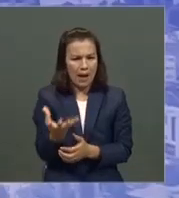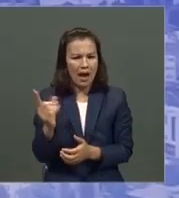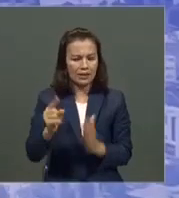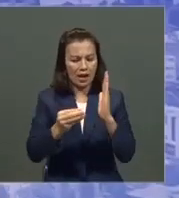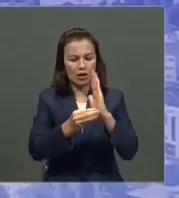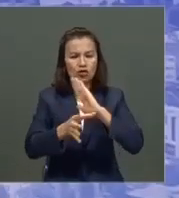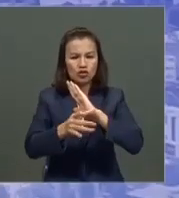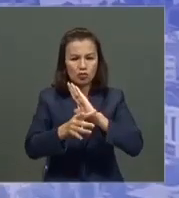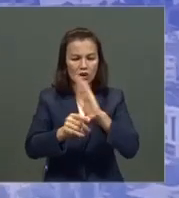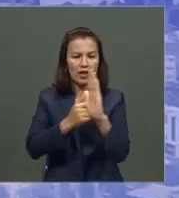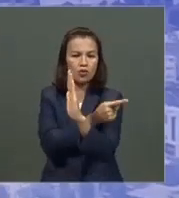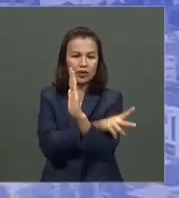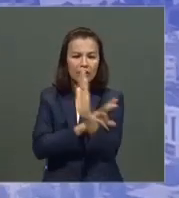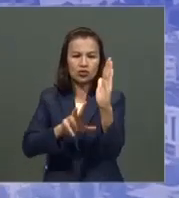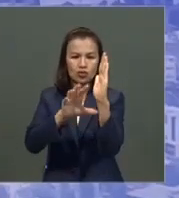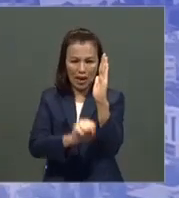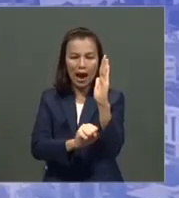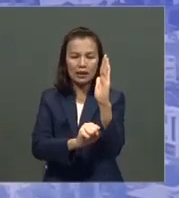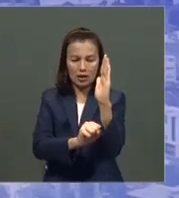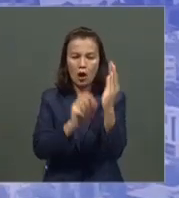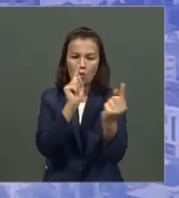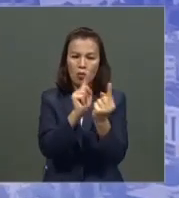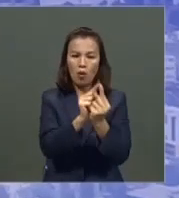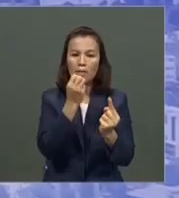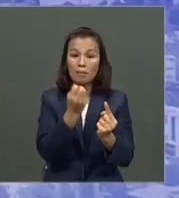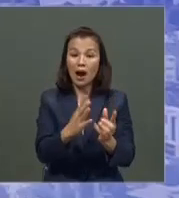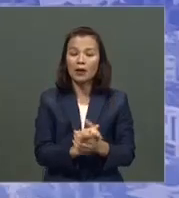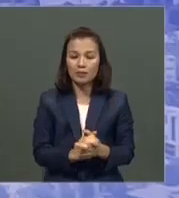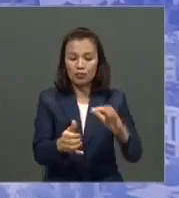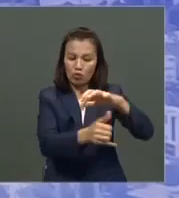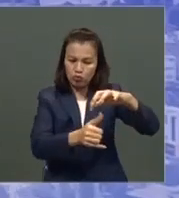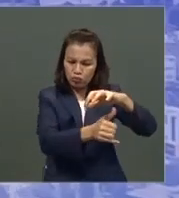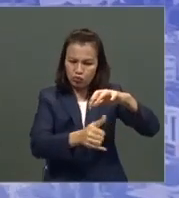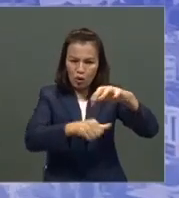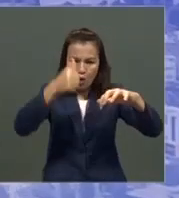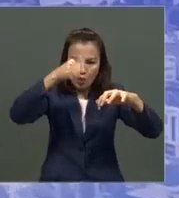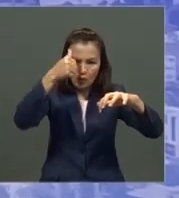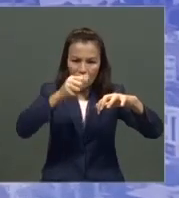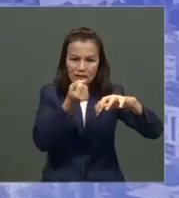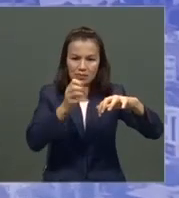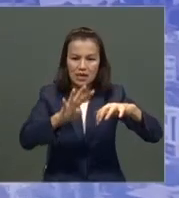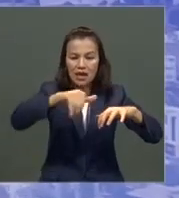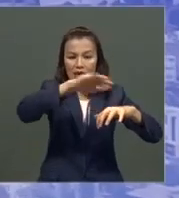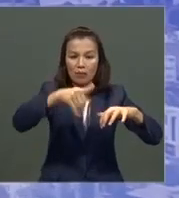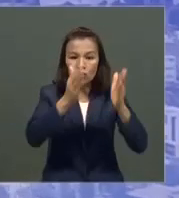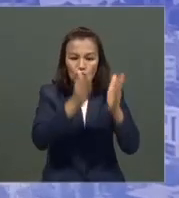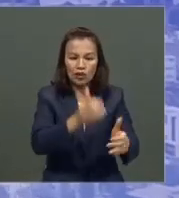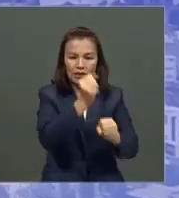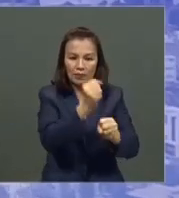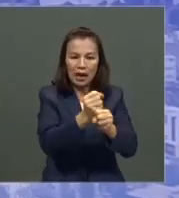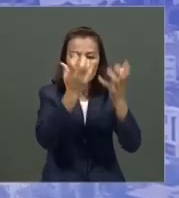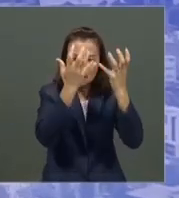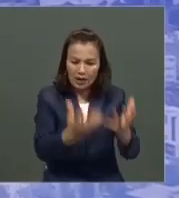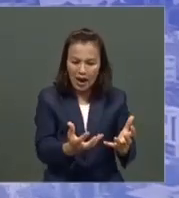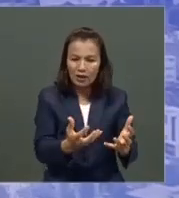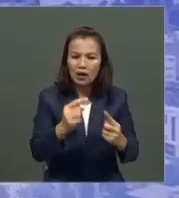บุรีภูเก็ตสุราษฎร์ธานีอย่างนี้เป็นต้นและอยากให้ท่านเห็นภาพว่าเจ้าหน้าที่หรือว่าบุคลากรเหล่านี้ทำงานหนักทั้งใน